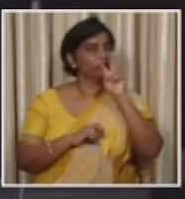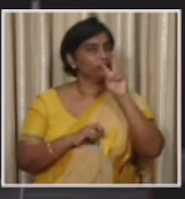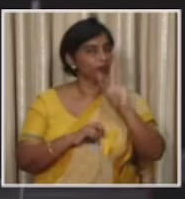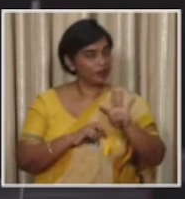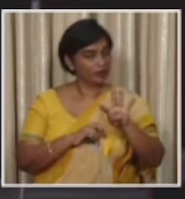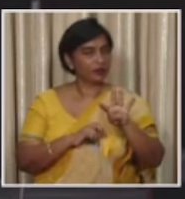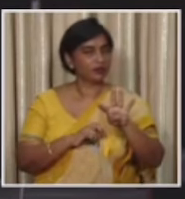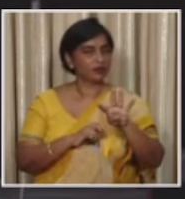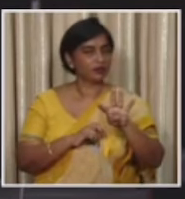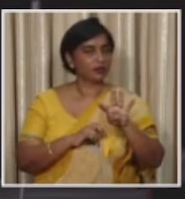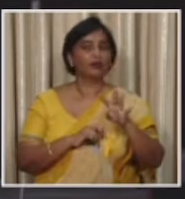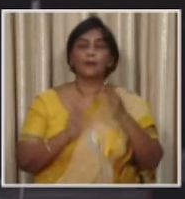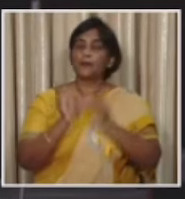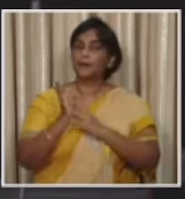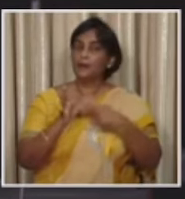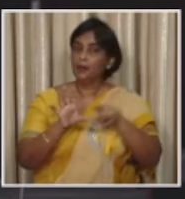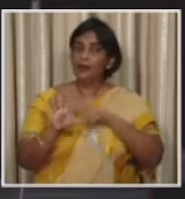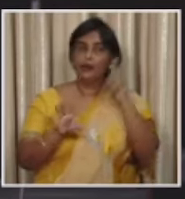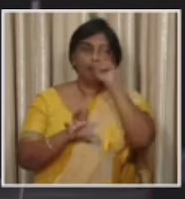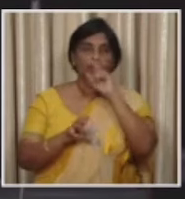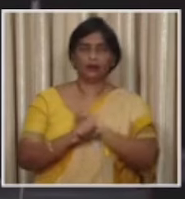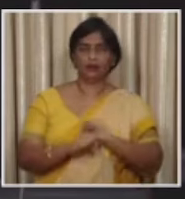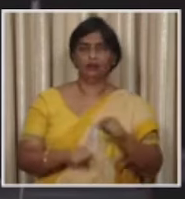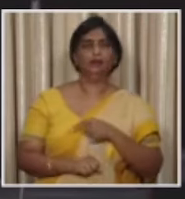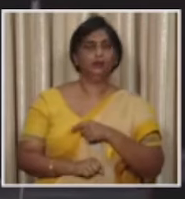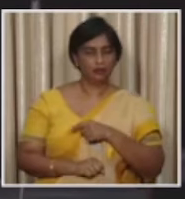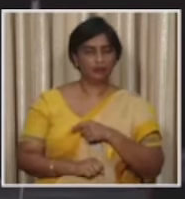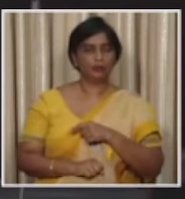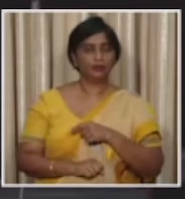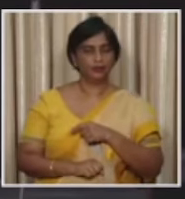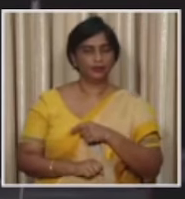2024 මැයි මාසේ වෙද්දී නොතිබීම.